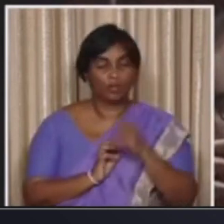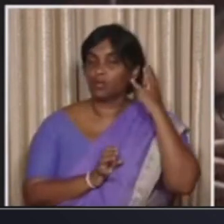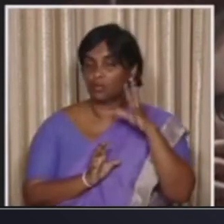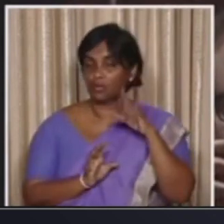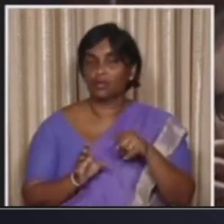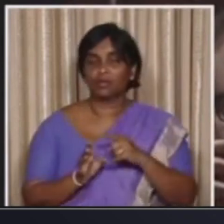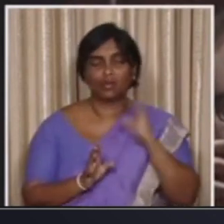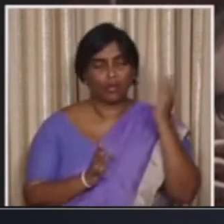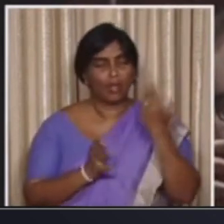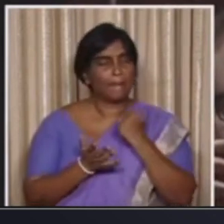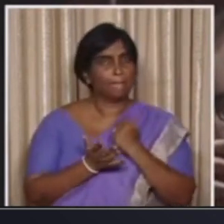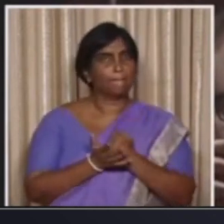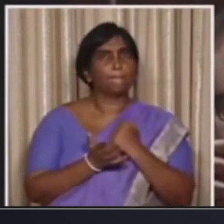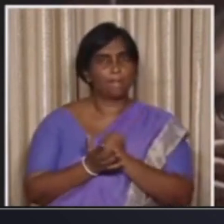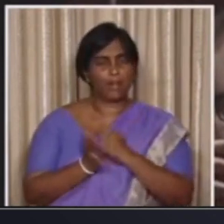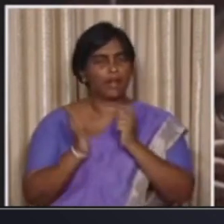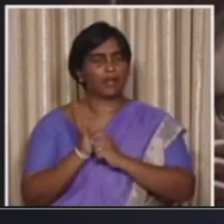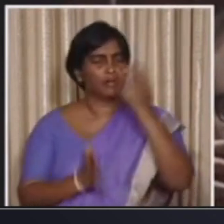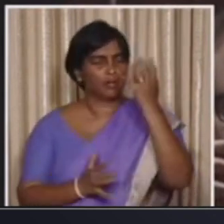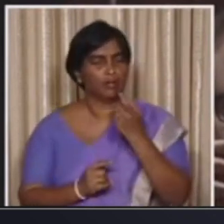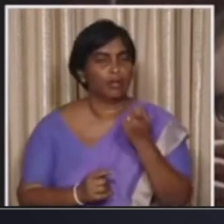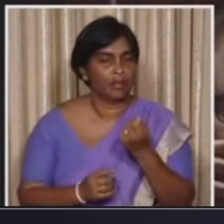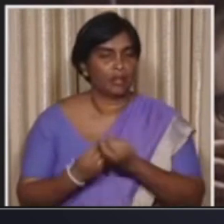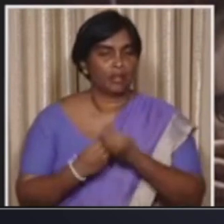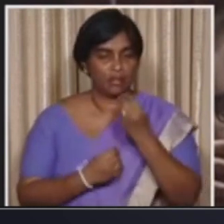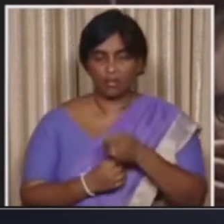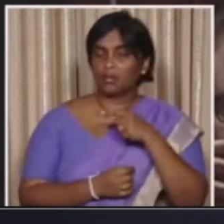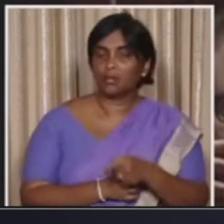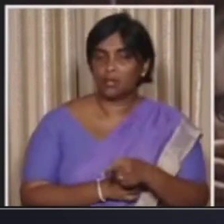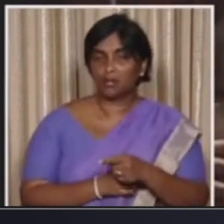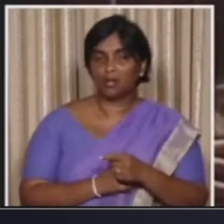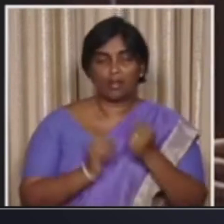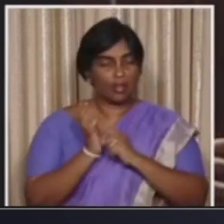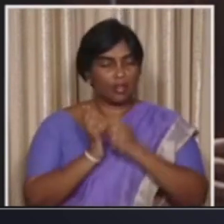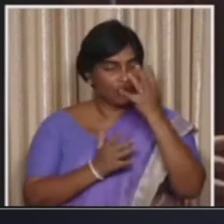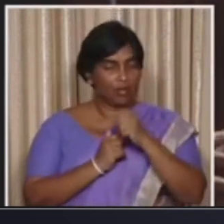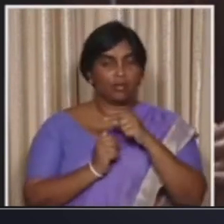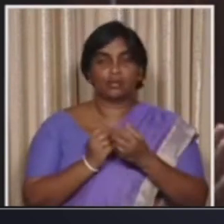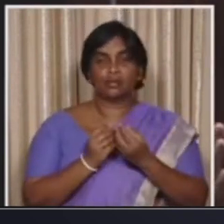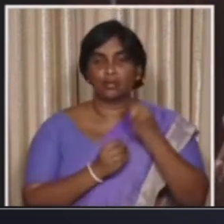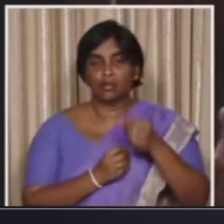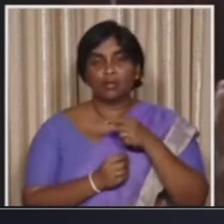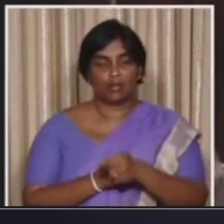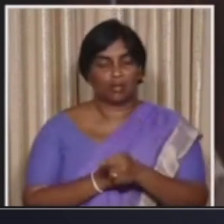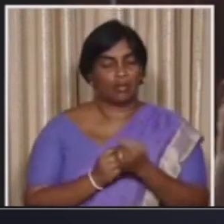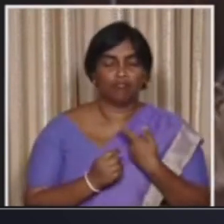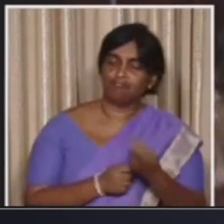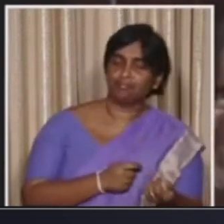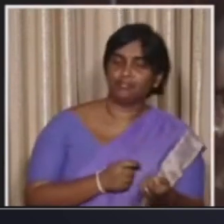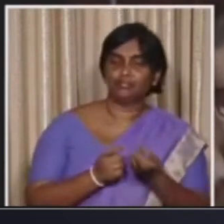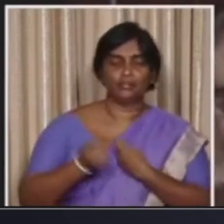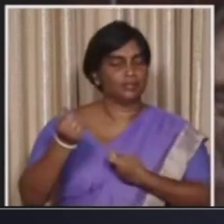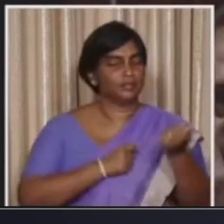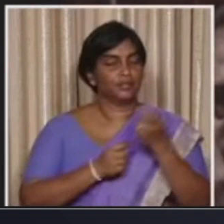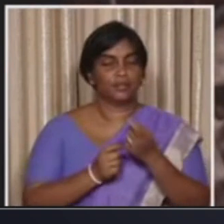ලෝකේ හැම බැංකුවකින්ම ණයට අරගත්ත සල්ලි මේ දෙන්නේ. මේ ණයට අරගත්ත සල්ලි දෙනකොට මෙයාට අතති කරලා ණයට